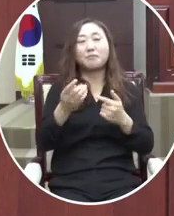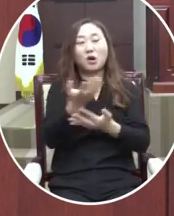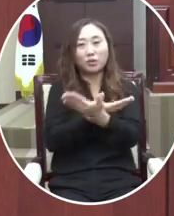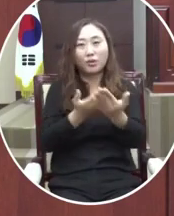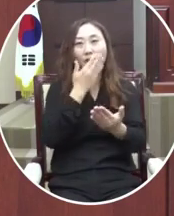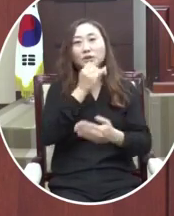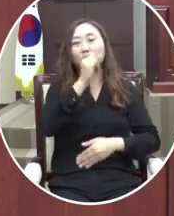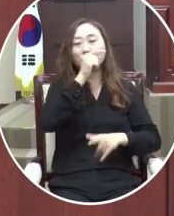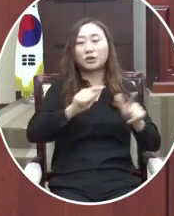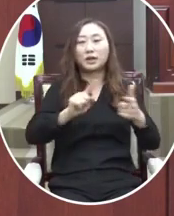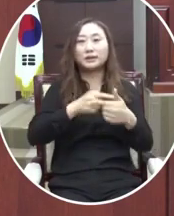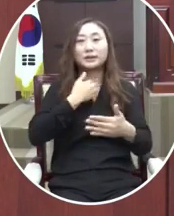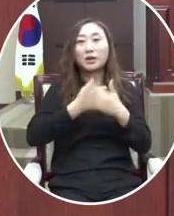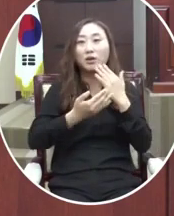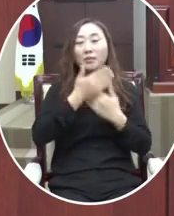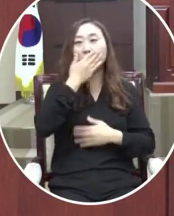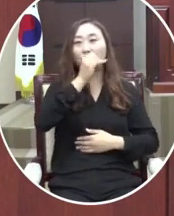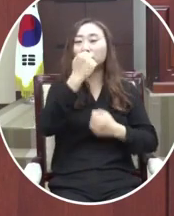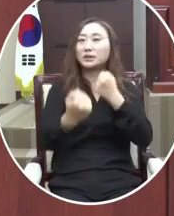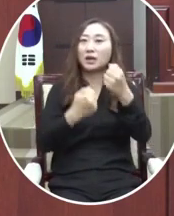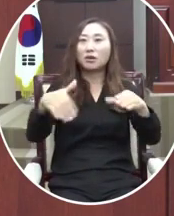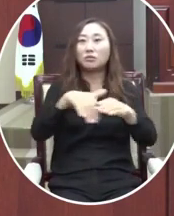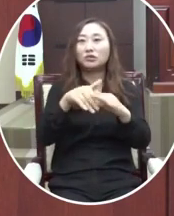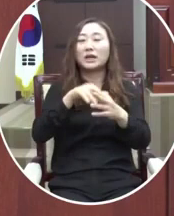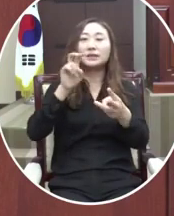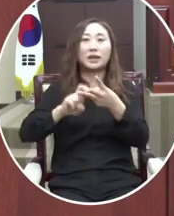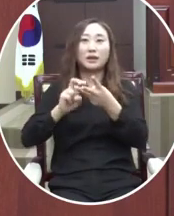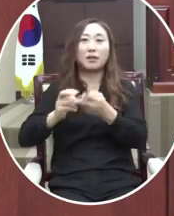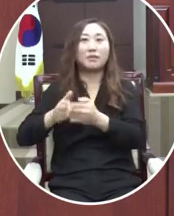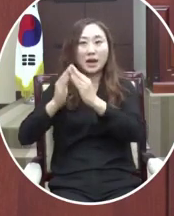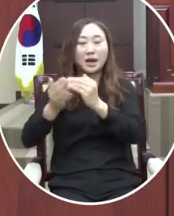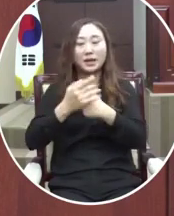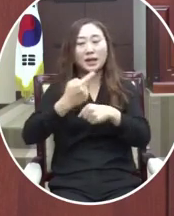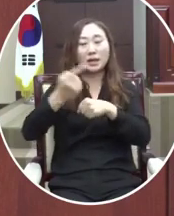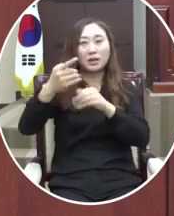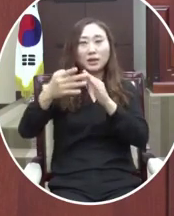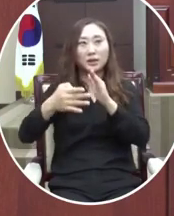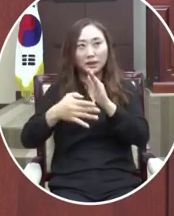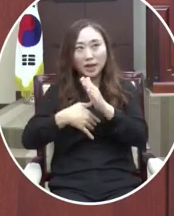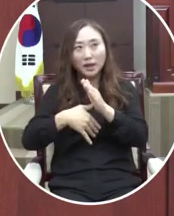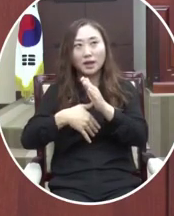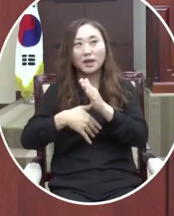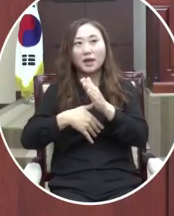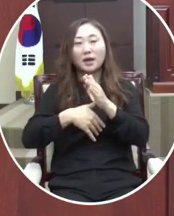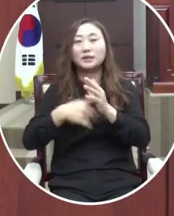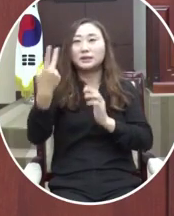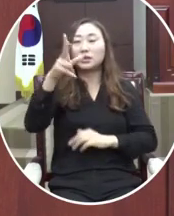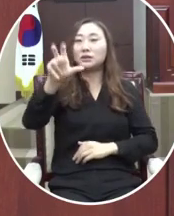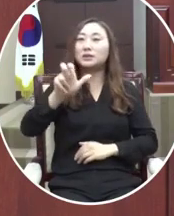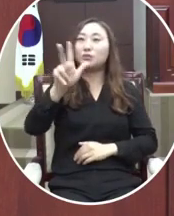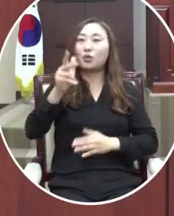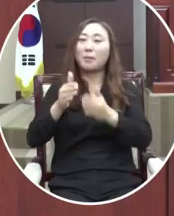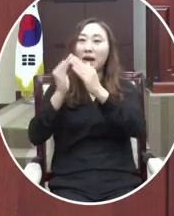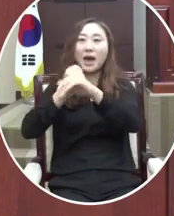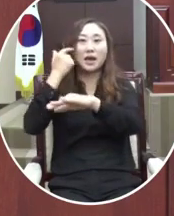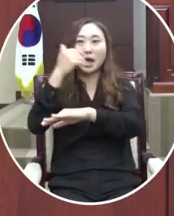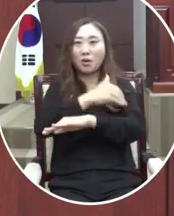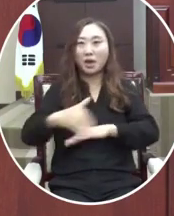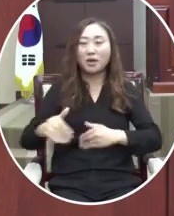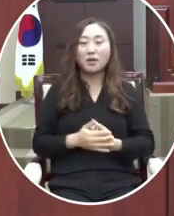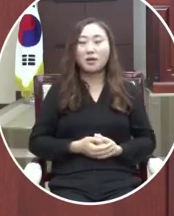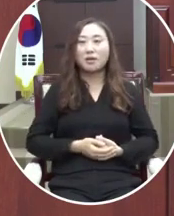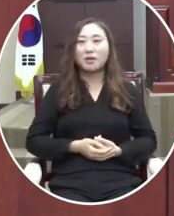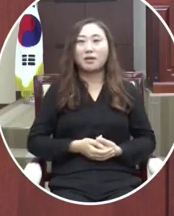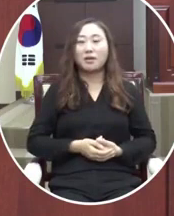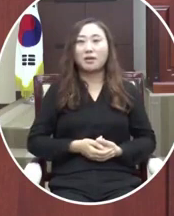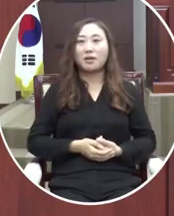활성화와 다양한 체험을 제공할 자전거 문화센터 조성을 위해 내년 하반기의 착공 2025년 개관할 수 있도록